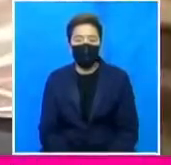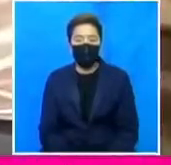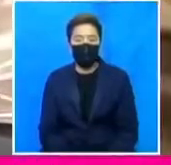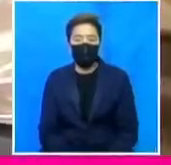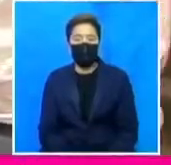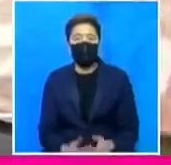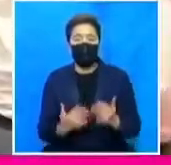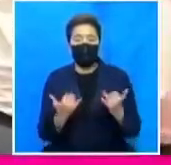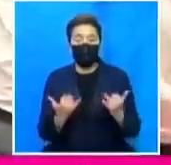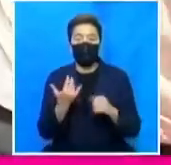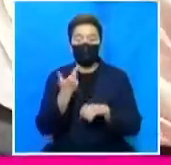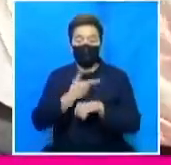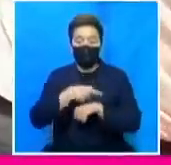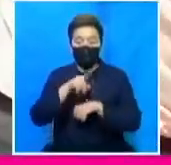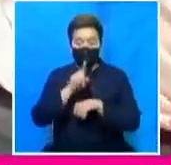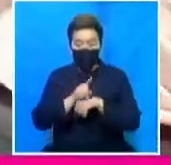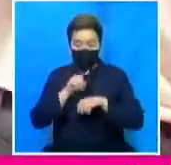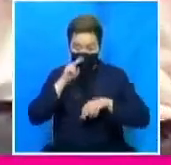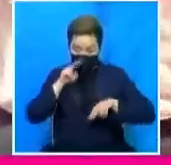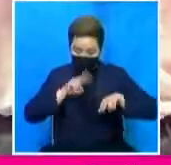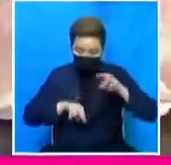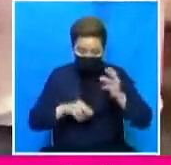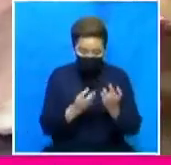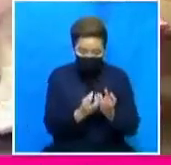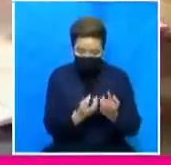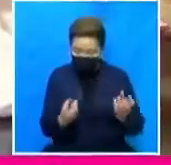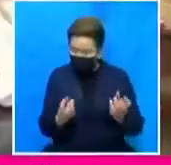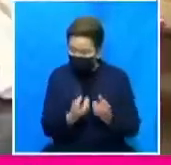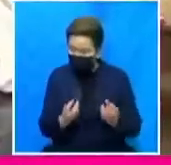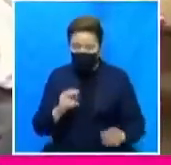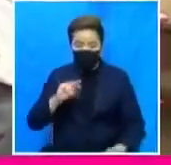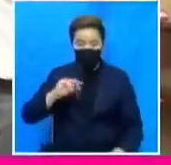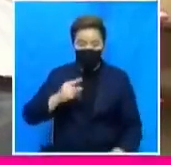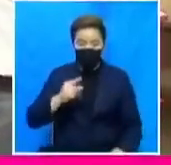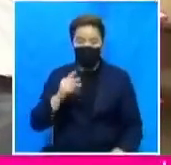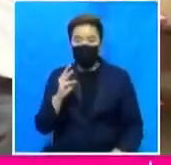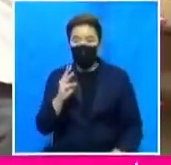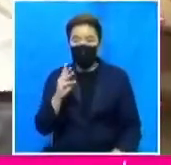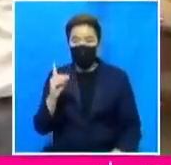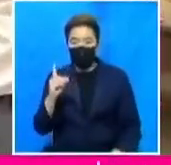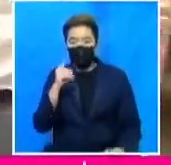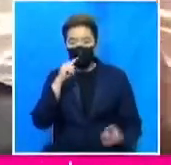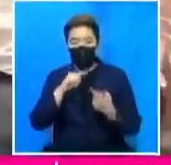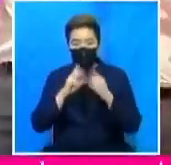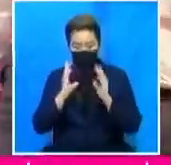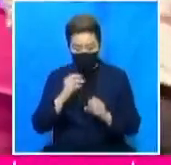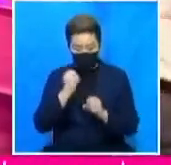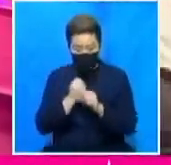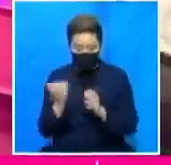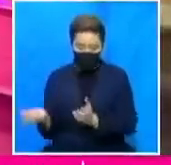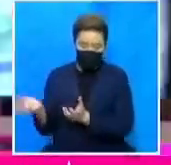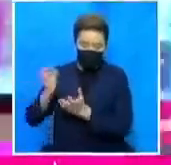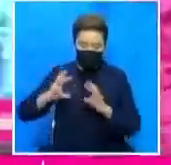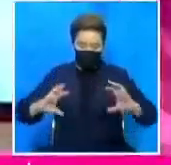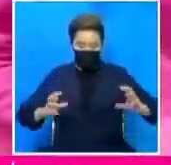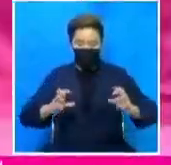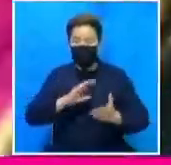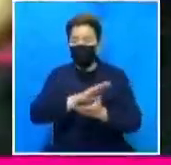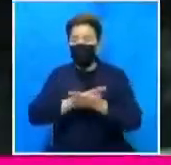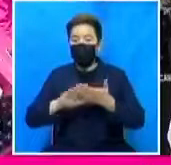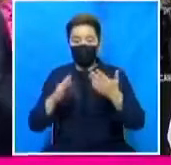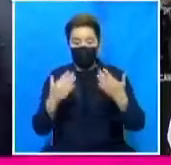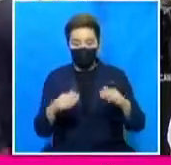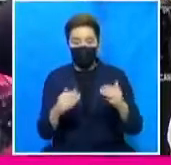ขณะนี้ประธานกรรมการได้ตรวจสอบลูกบอลแสดงงวดและหมวดอักษรและพนักงานได้บรรจุลูกบอลดังกล่าวเรียบร้อยแล้วนะค